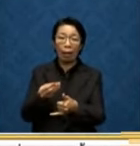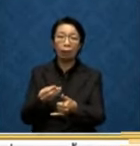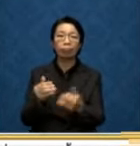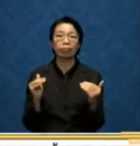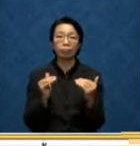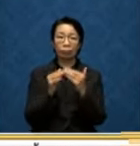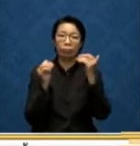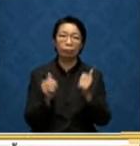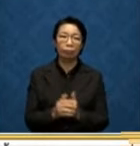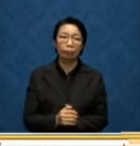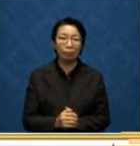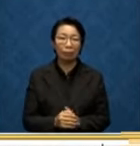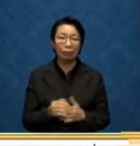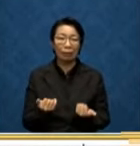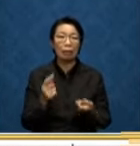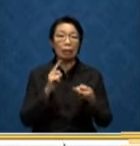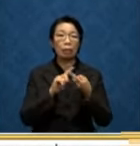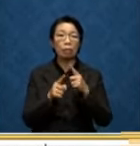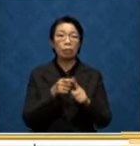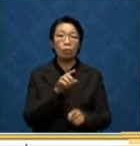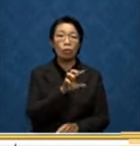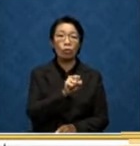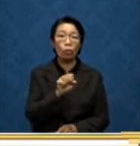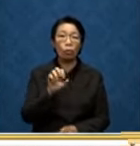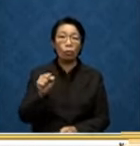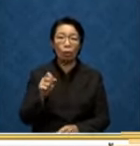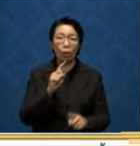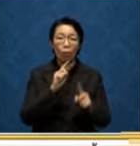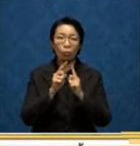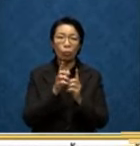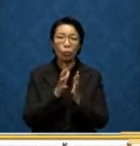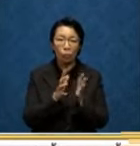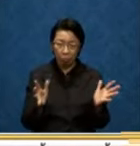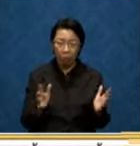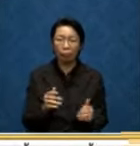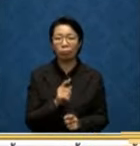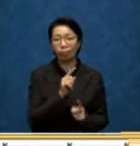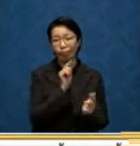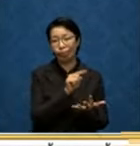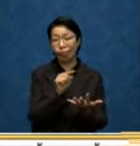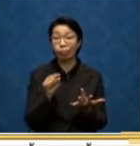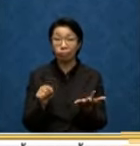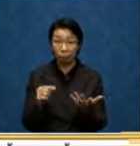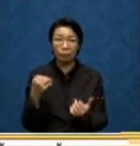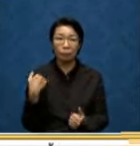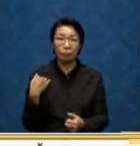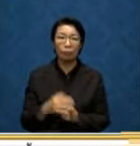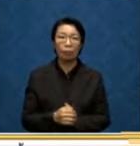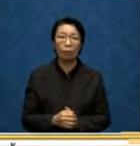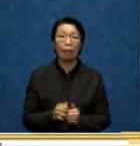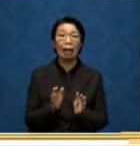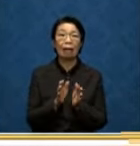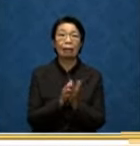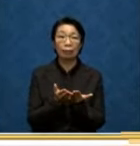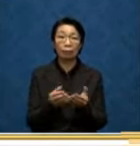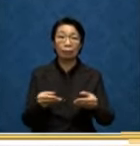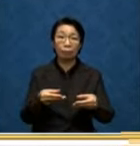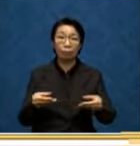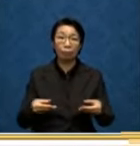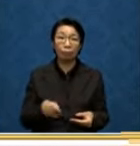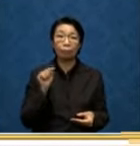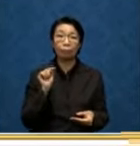าเพื่อนๆสสด้วยกันเนี่ยได้พูดเรื่องแบบนี้กันหลายคนเลยทีเดียวหนังสือที่เป็นรายงาน